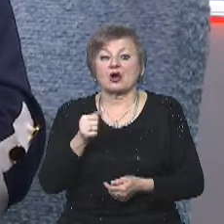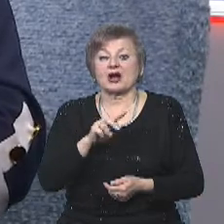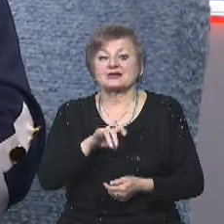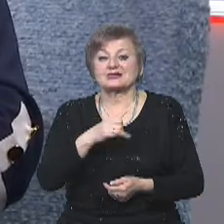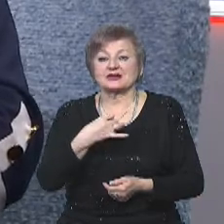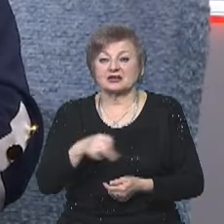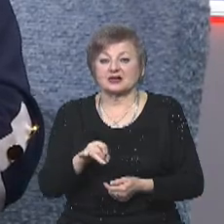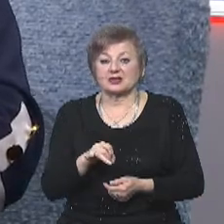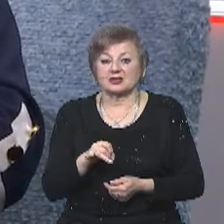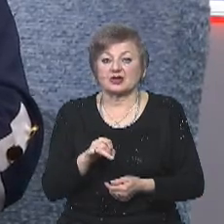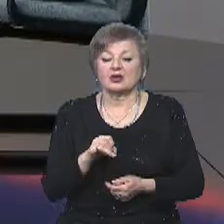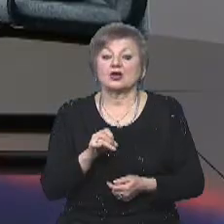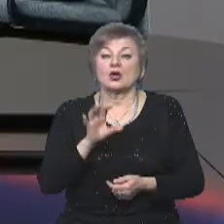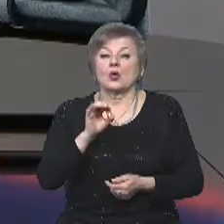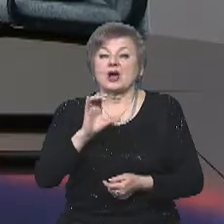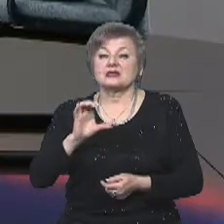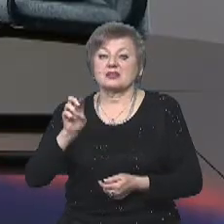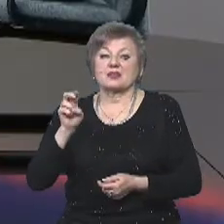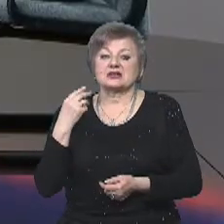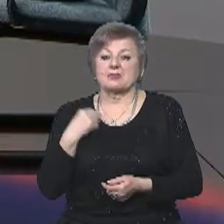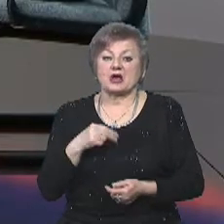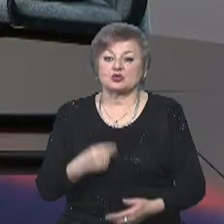президента Асоціації ОСББ Запоріжжя.